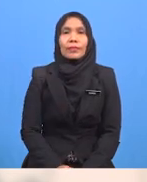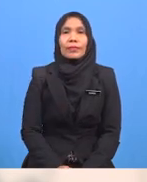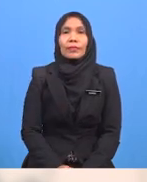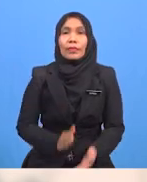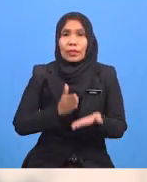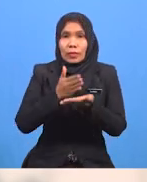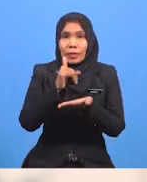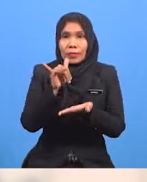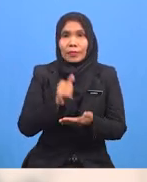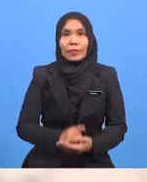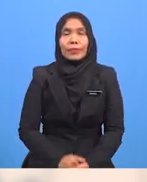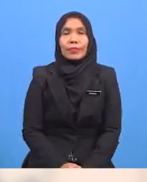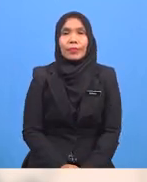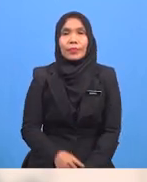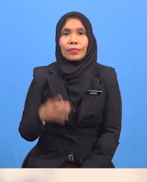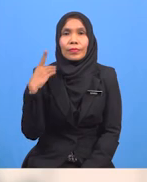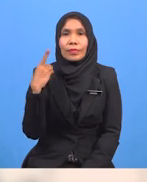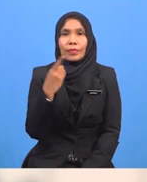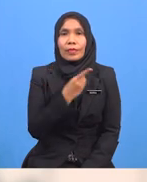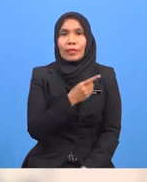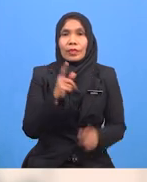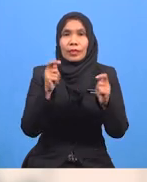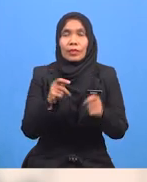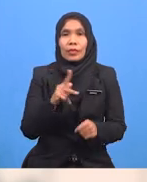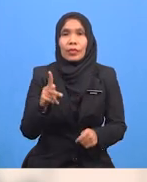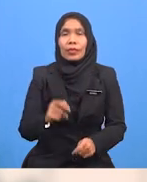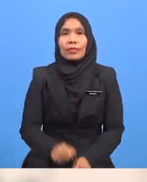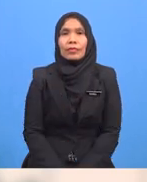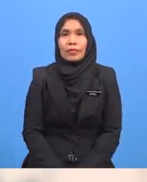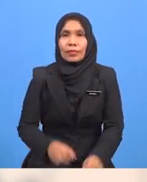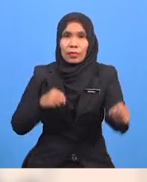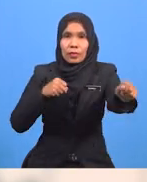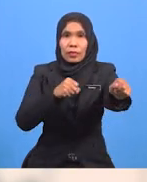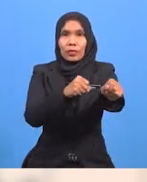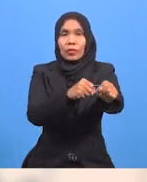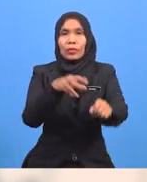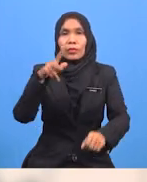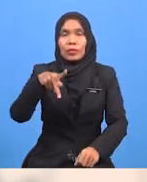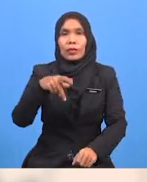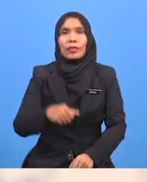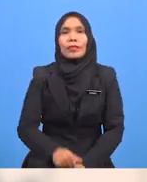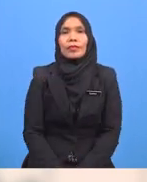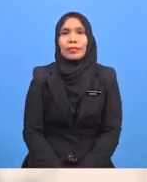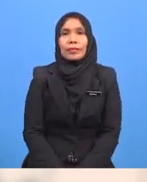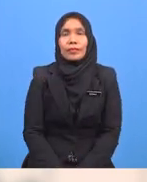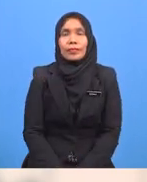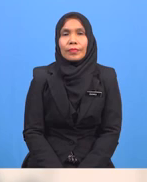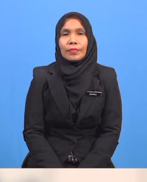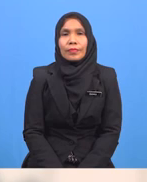Hai seterusnya Kita tentukan sudut P dengan menekan pada calculated the antisense